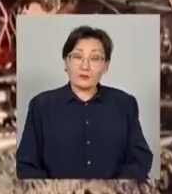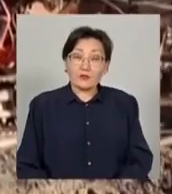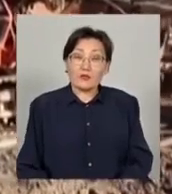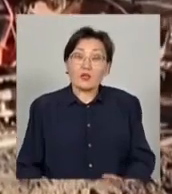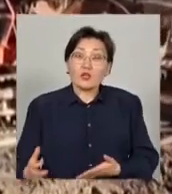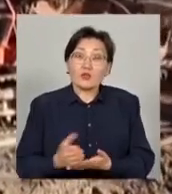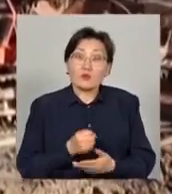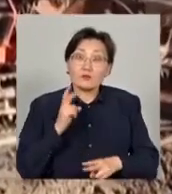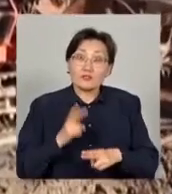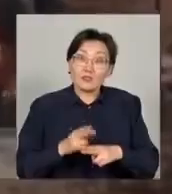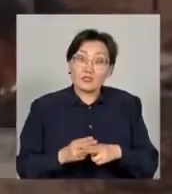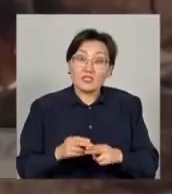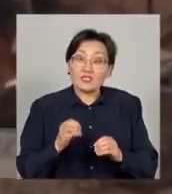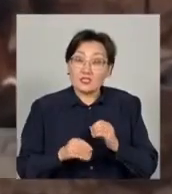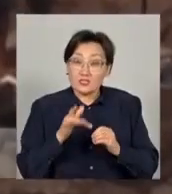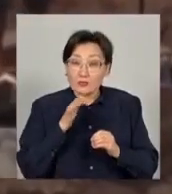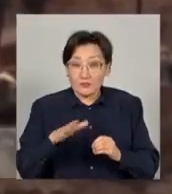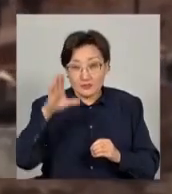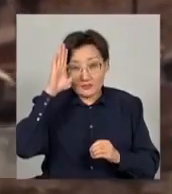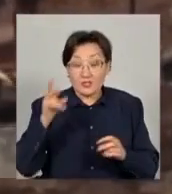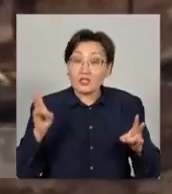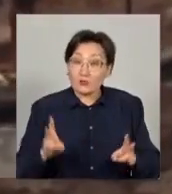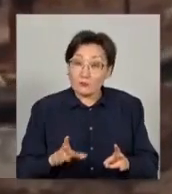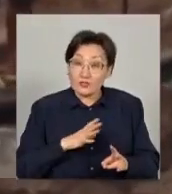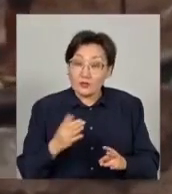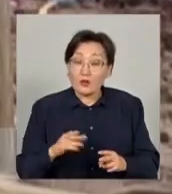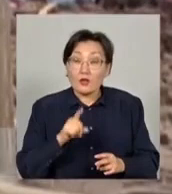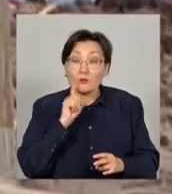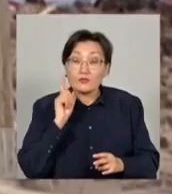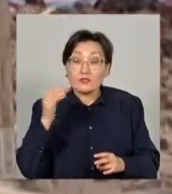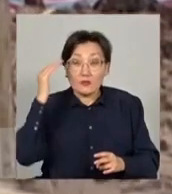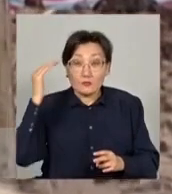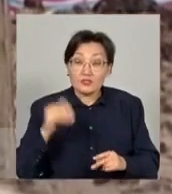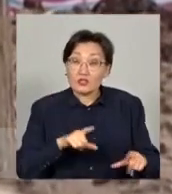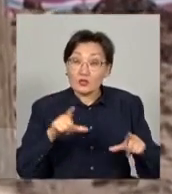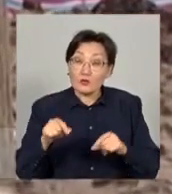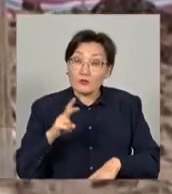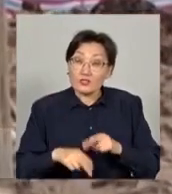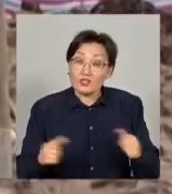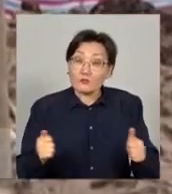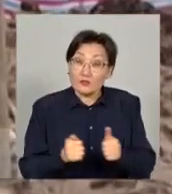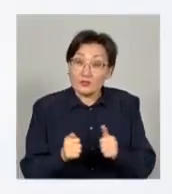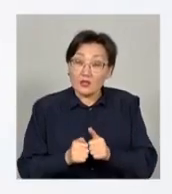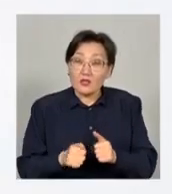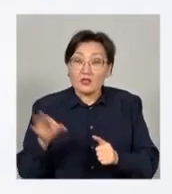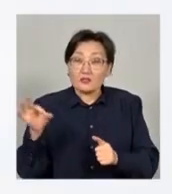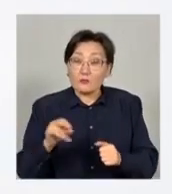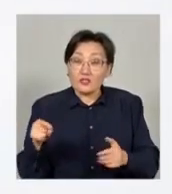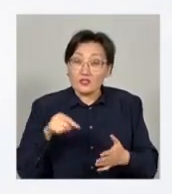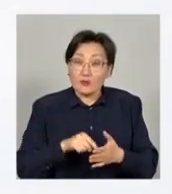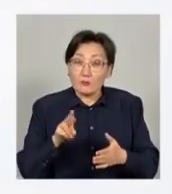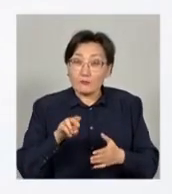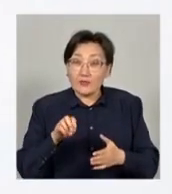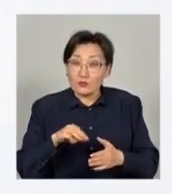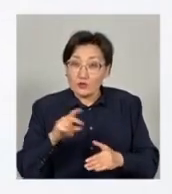Сбор металла обернулся для 10-летнего мальчика трагедией. Юный вьетнамец отправился на стройку с соседями и вмиг оказался в